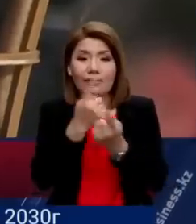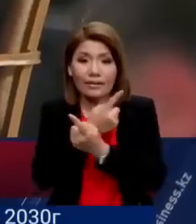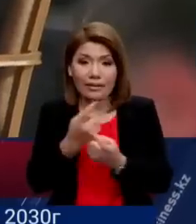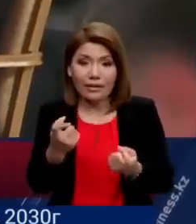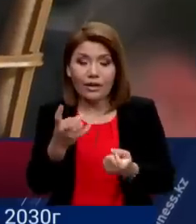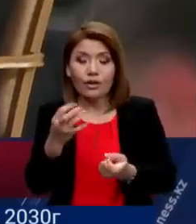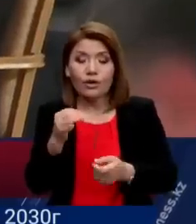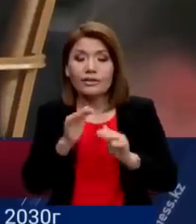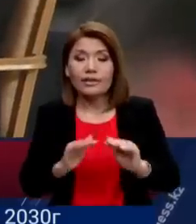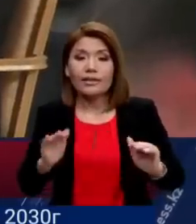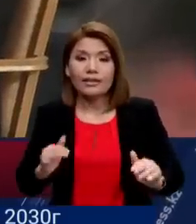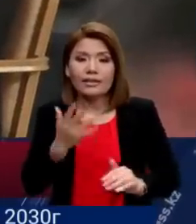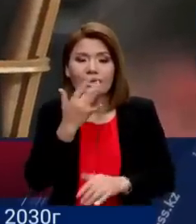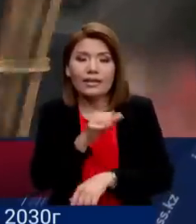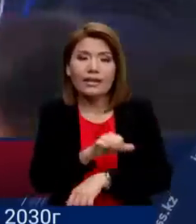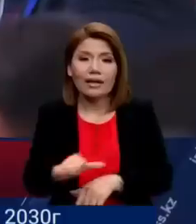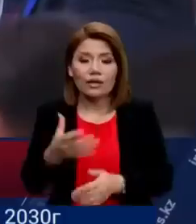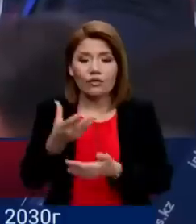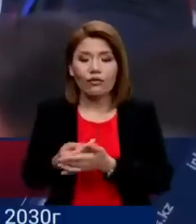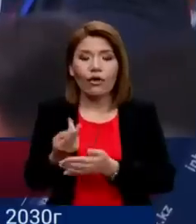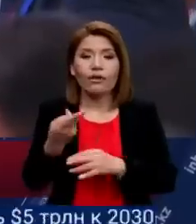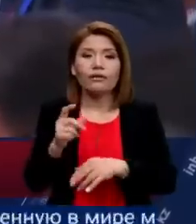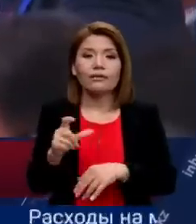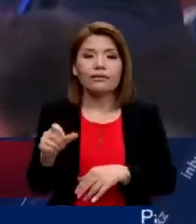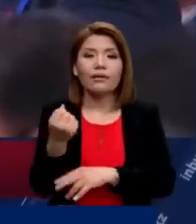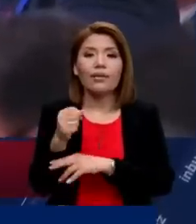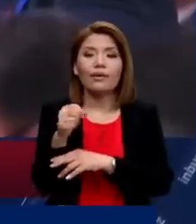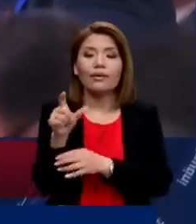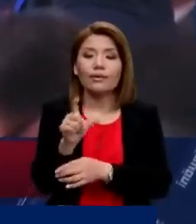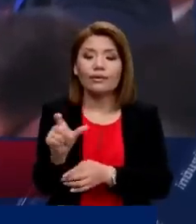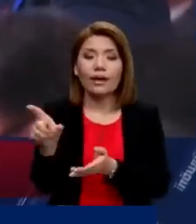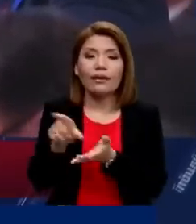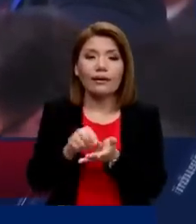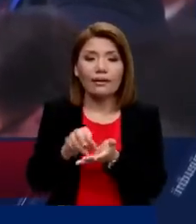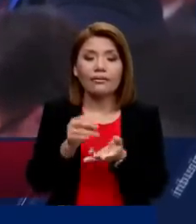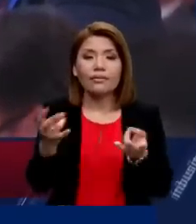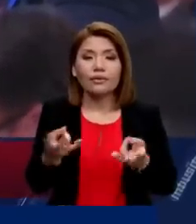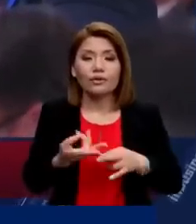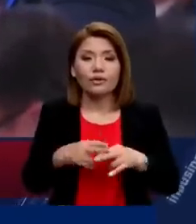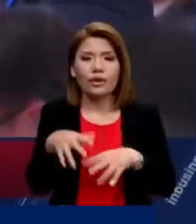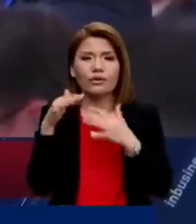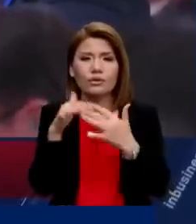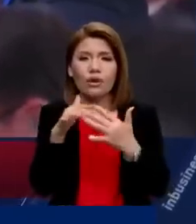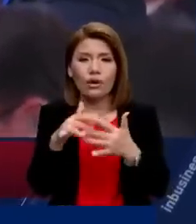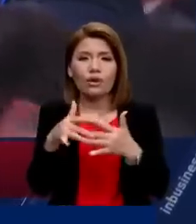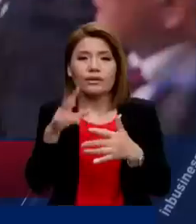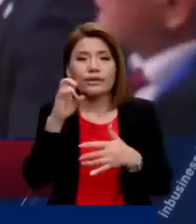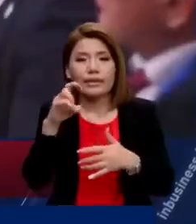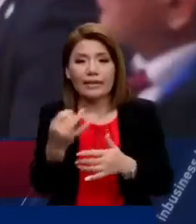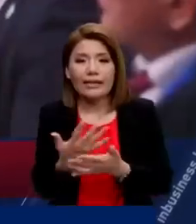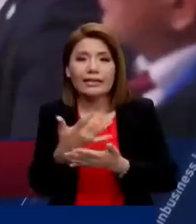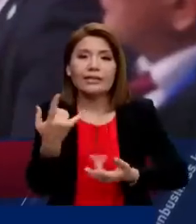санайды, яки балалар шетел емес өз қаһармандарымызға еліктеп өсуі тиіс. Ал соғыс пен ұлтаралық алауыздықты